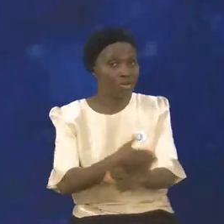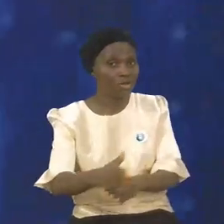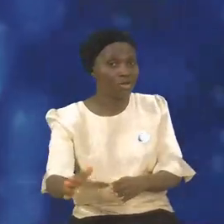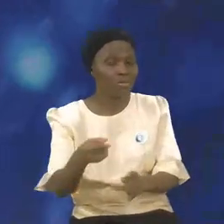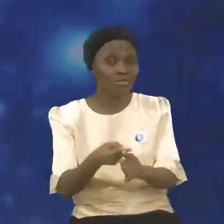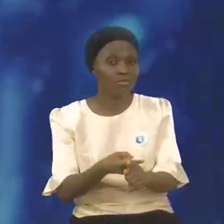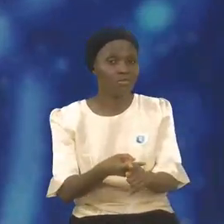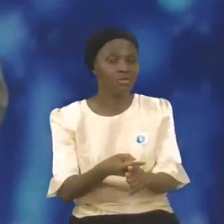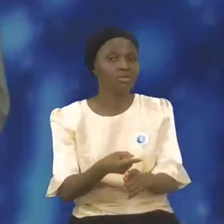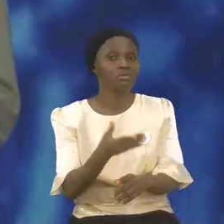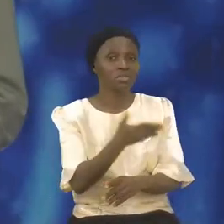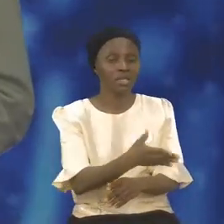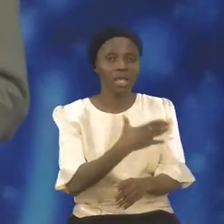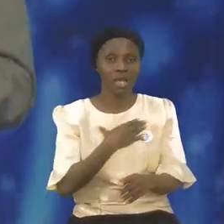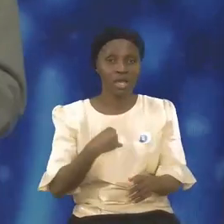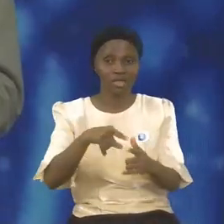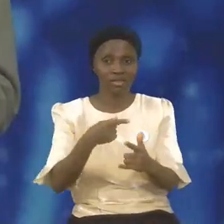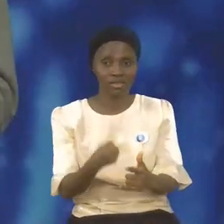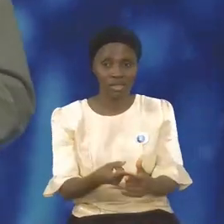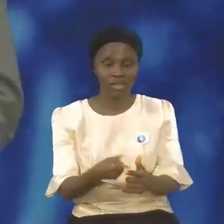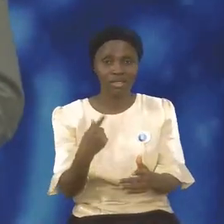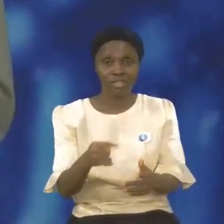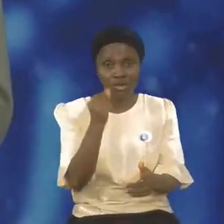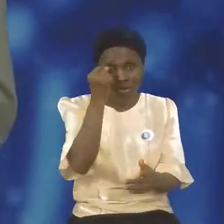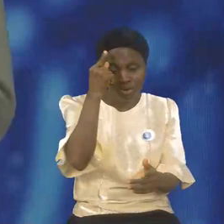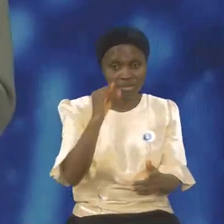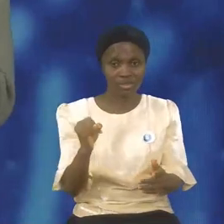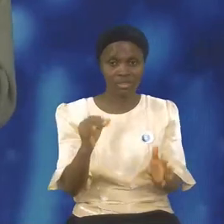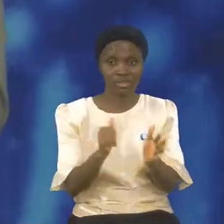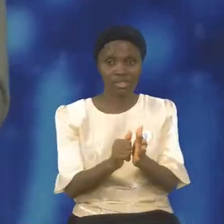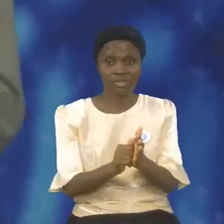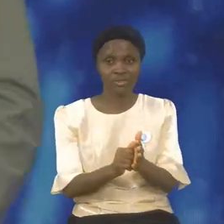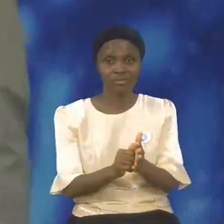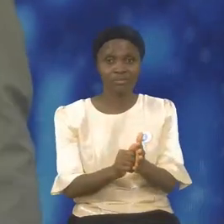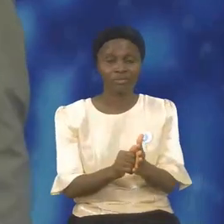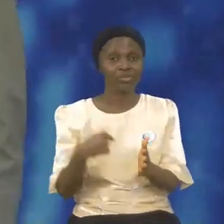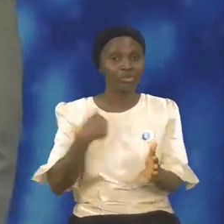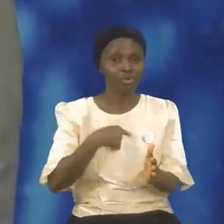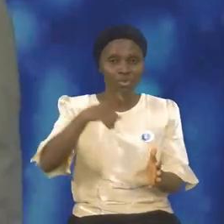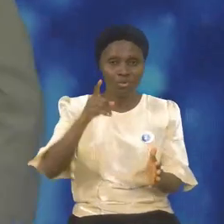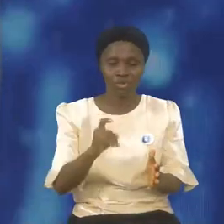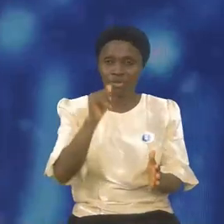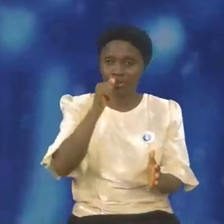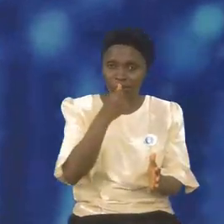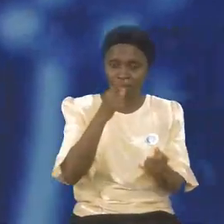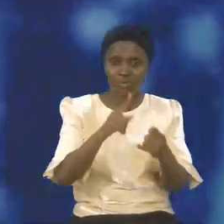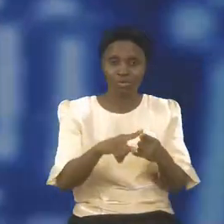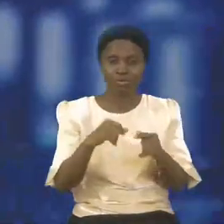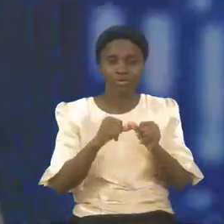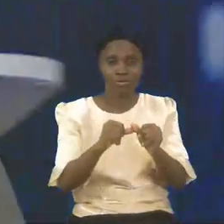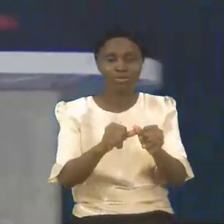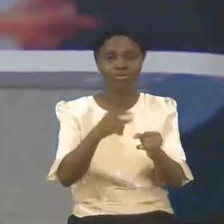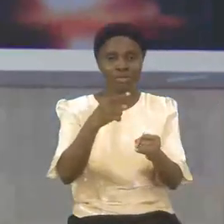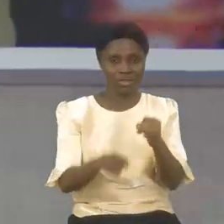vient sur le sanctifier les églises et les gens vont s'apostagir de tout cela et mais